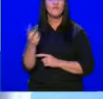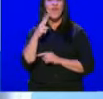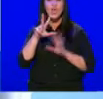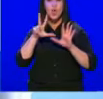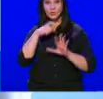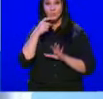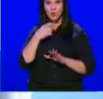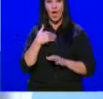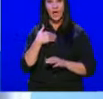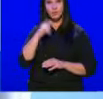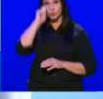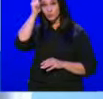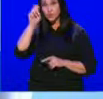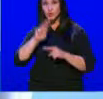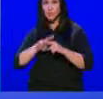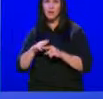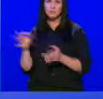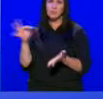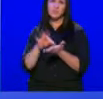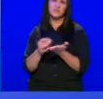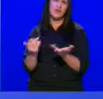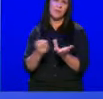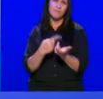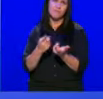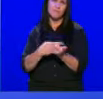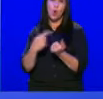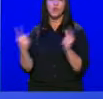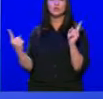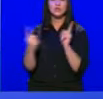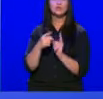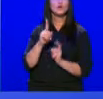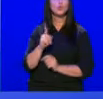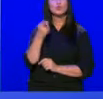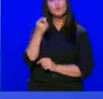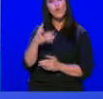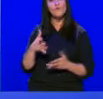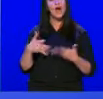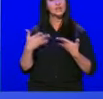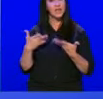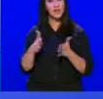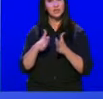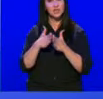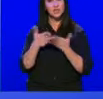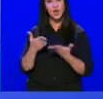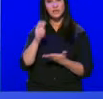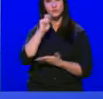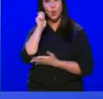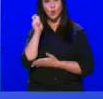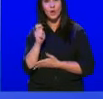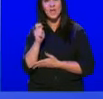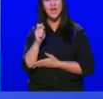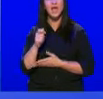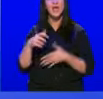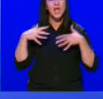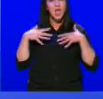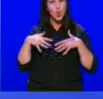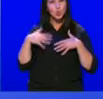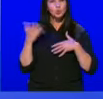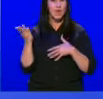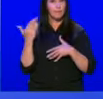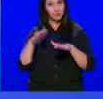господин Шалманов сме присъствали на много срещи, на които това заявление за членството на Украина и на Грузия